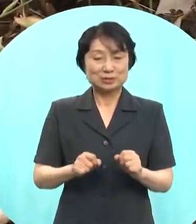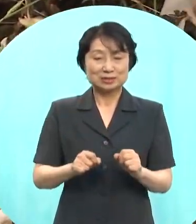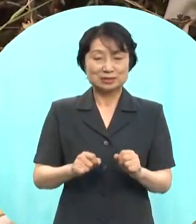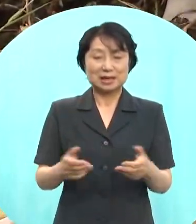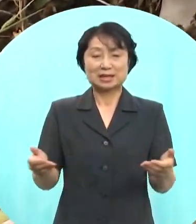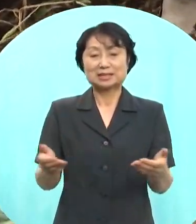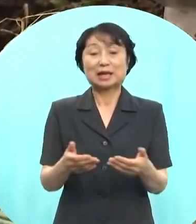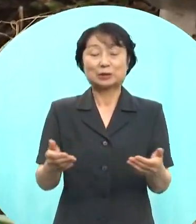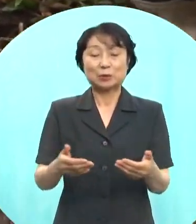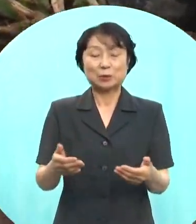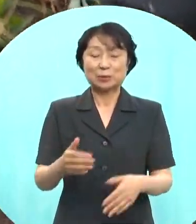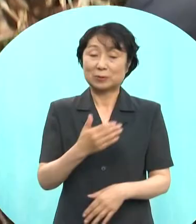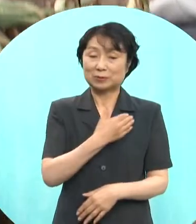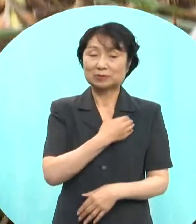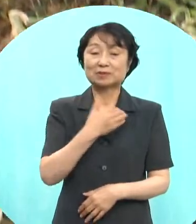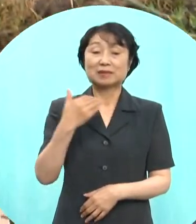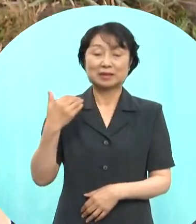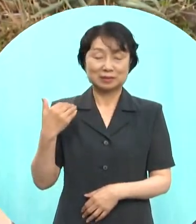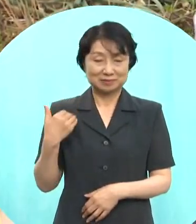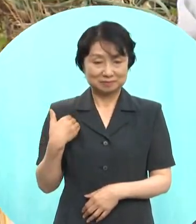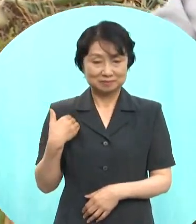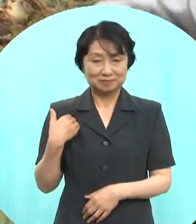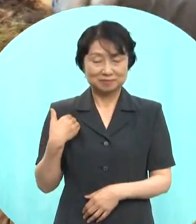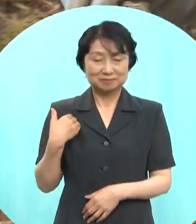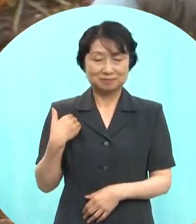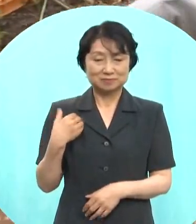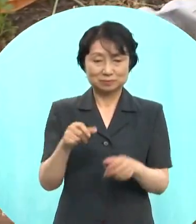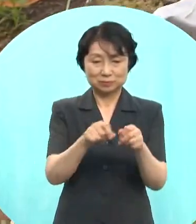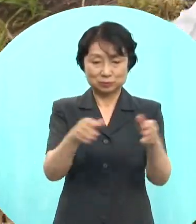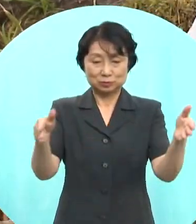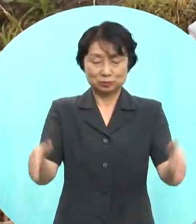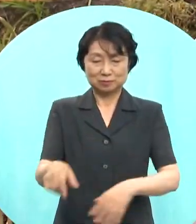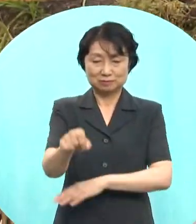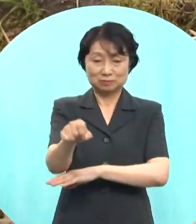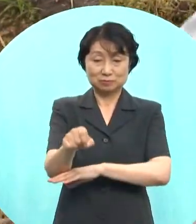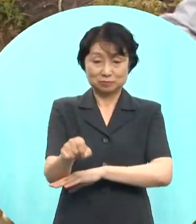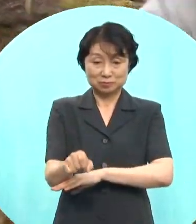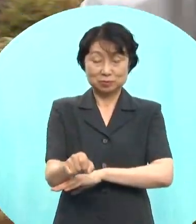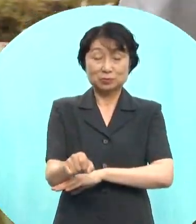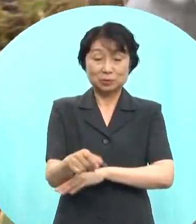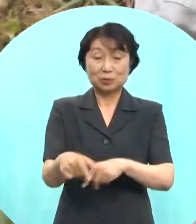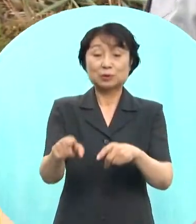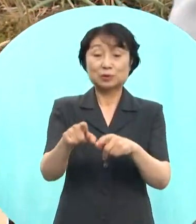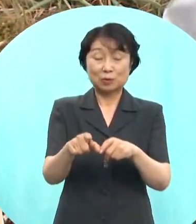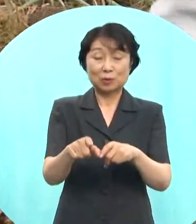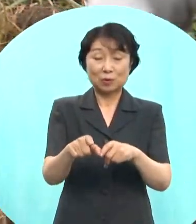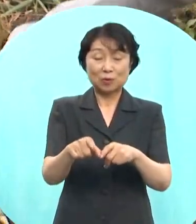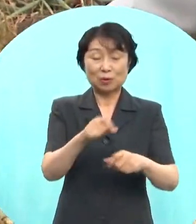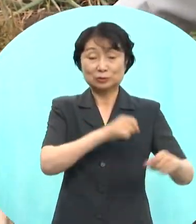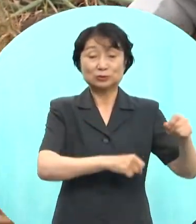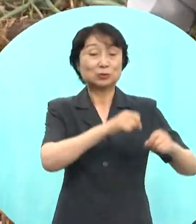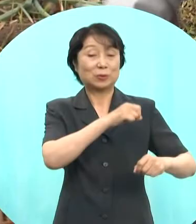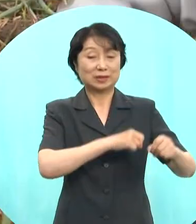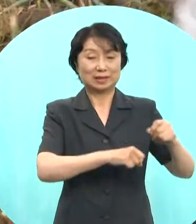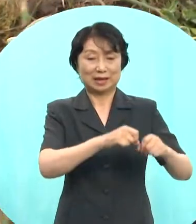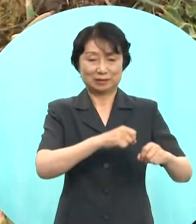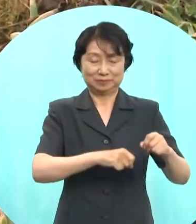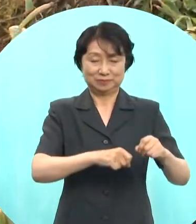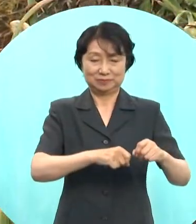入れるし、それで作業できるし、なんか机でやる作業よ